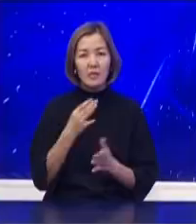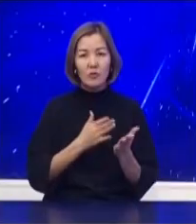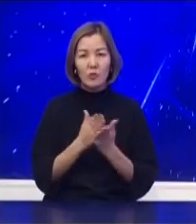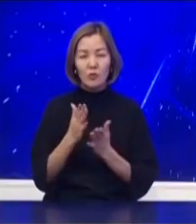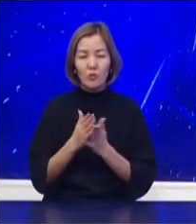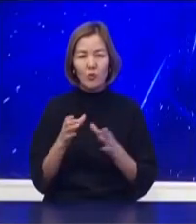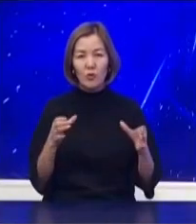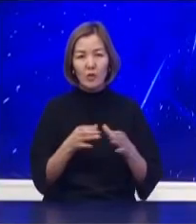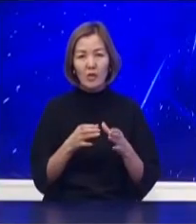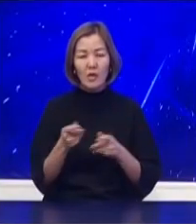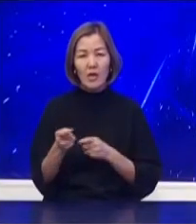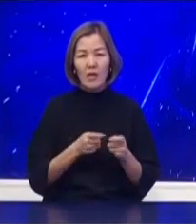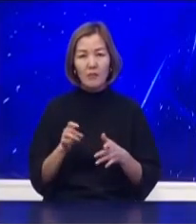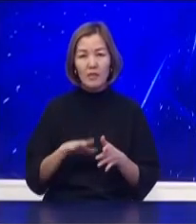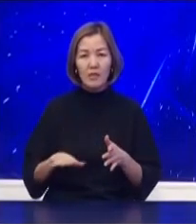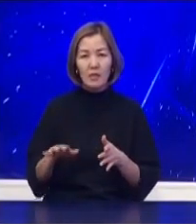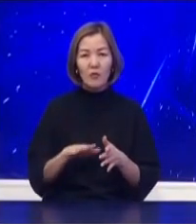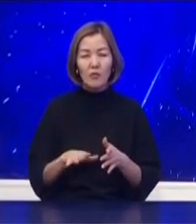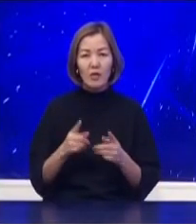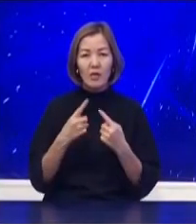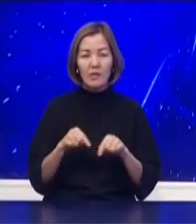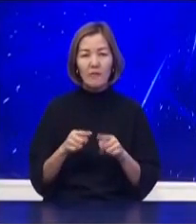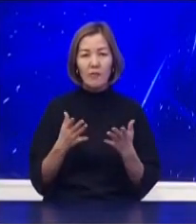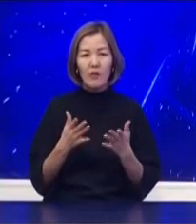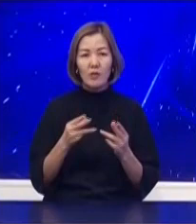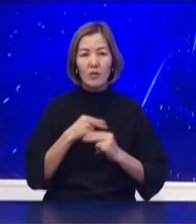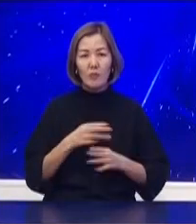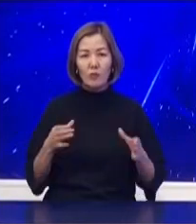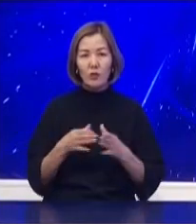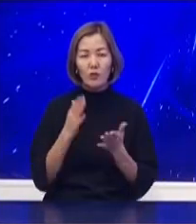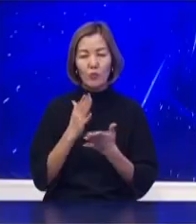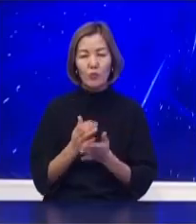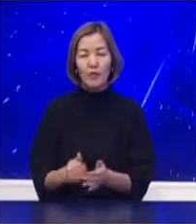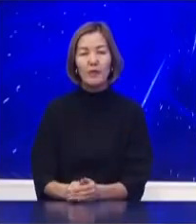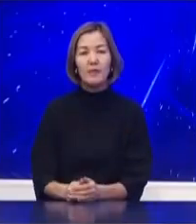подразделений администрации региона сформирована и соответствующая Рабочая